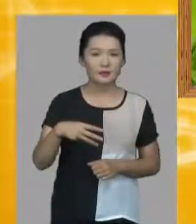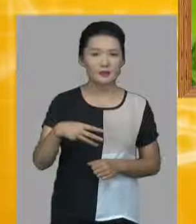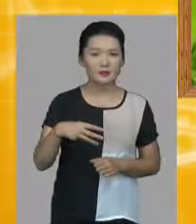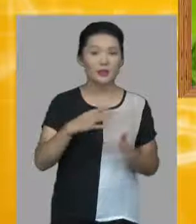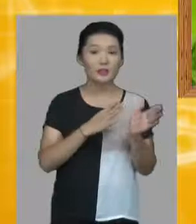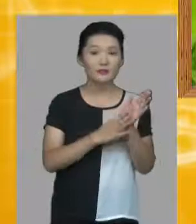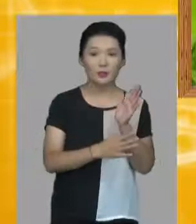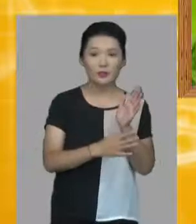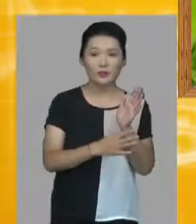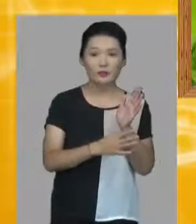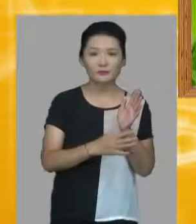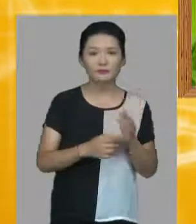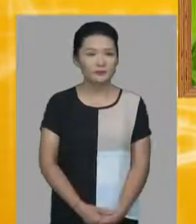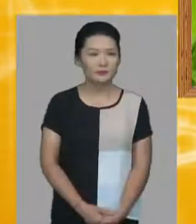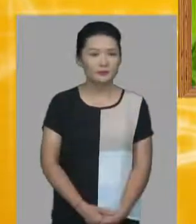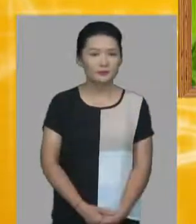30, 90.